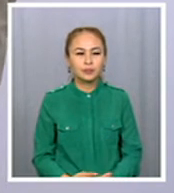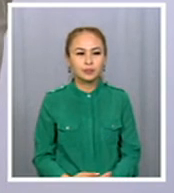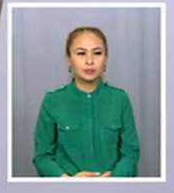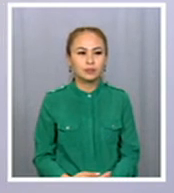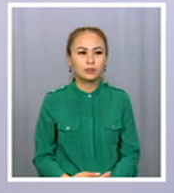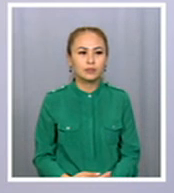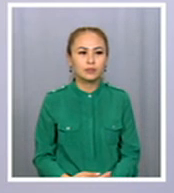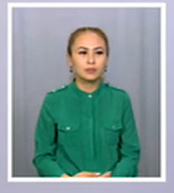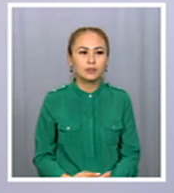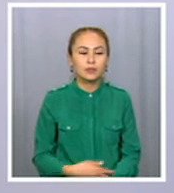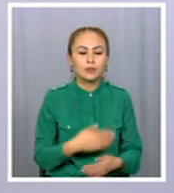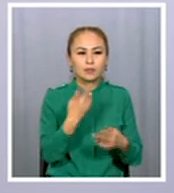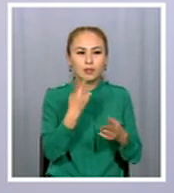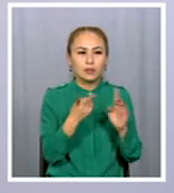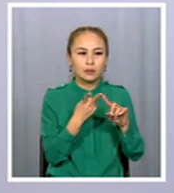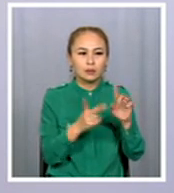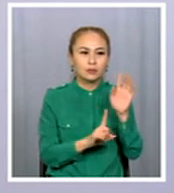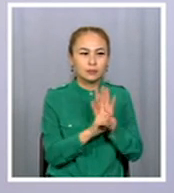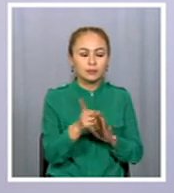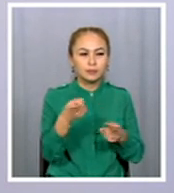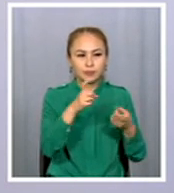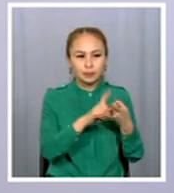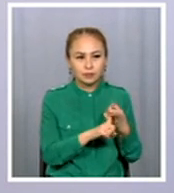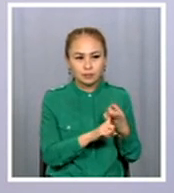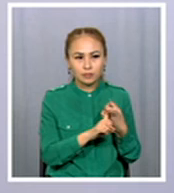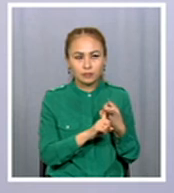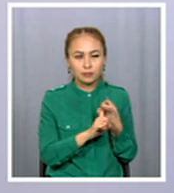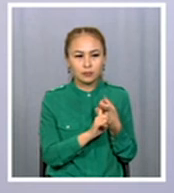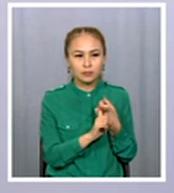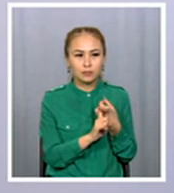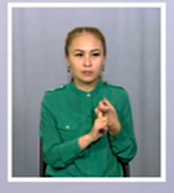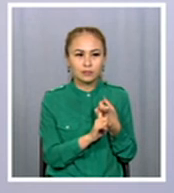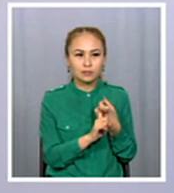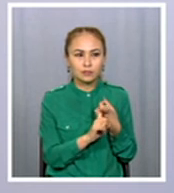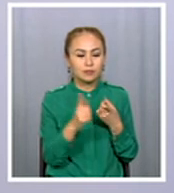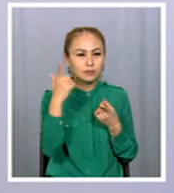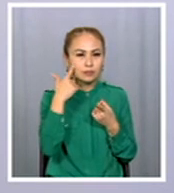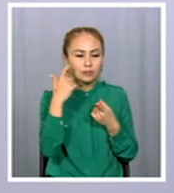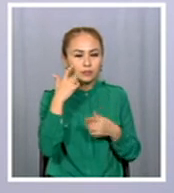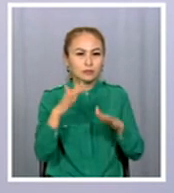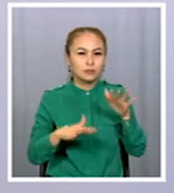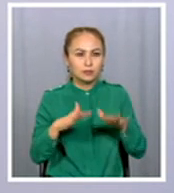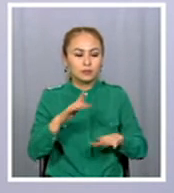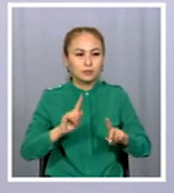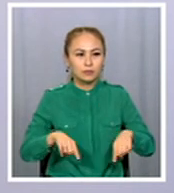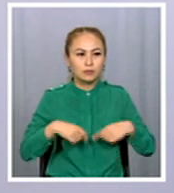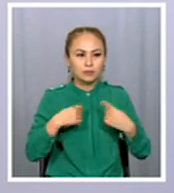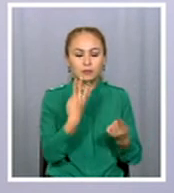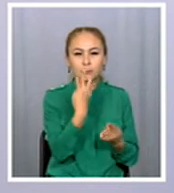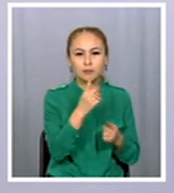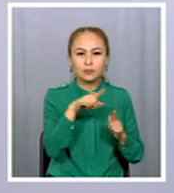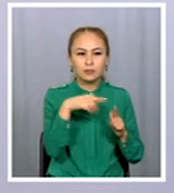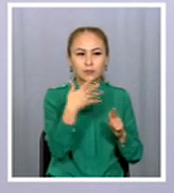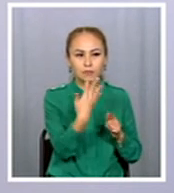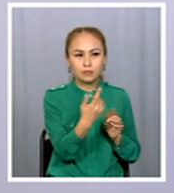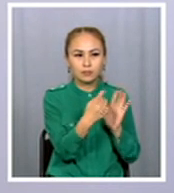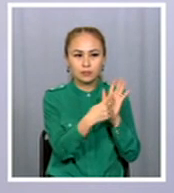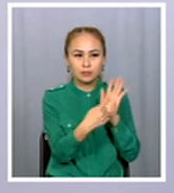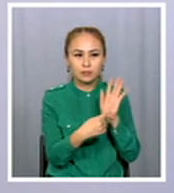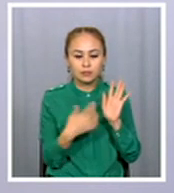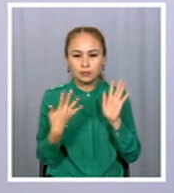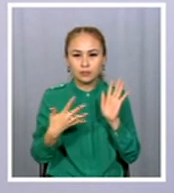қадам бойынша берілген санды, яғни бізде қанттың массасы берілген, 4,5-ті осы